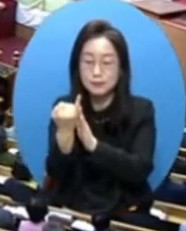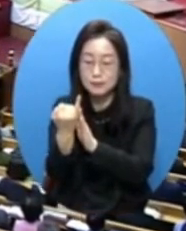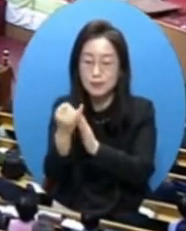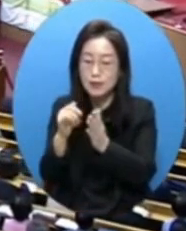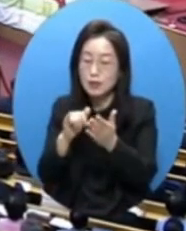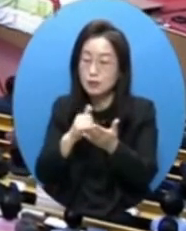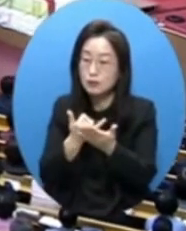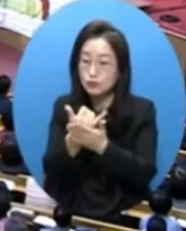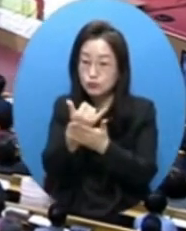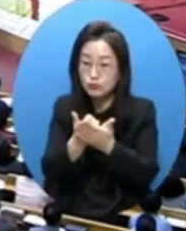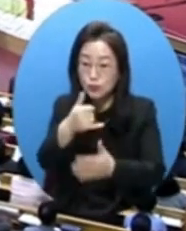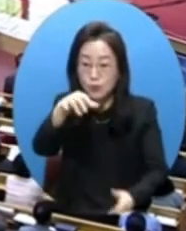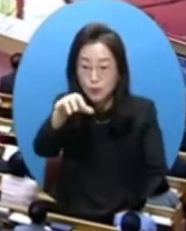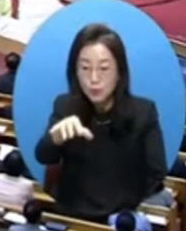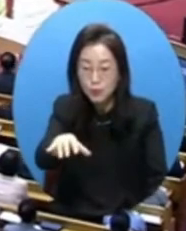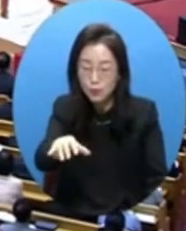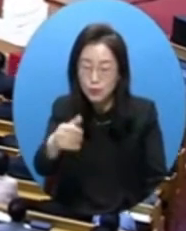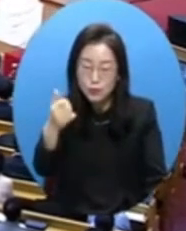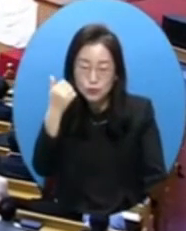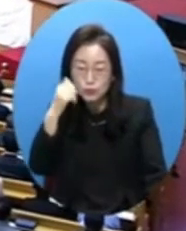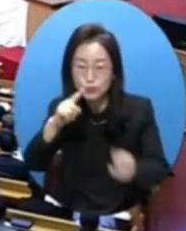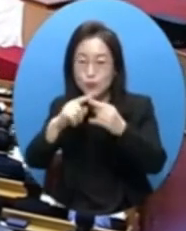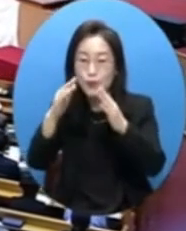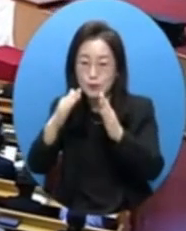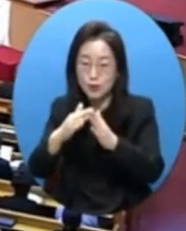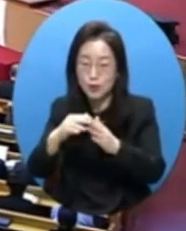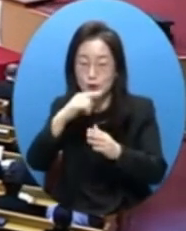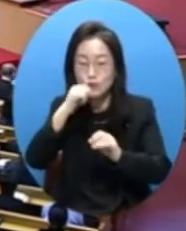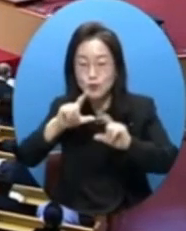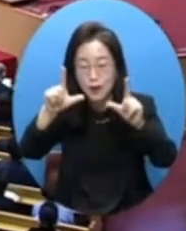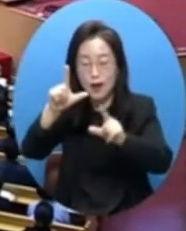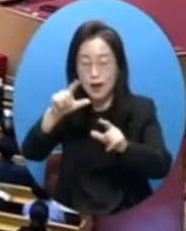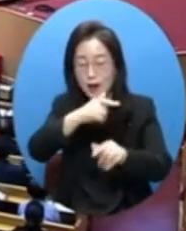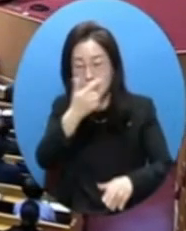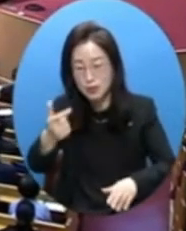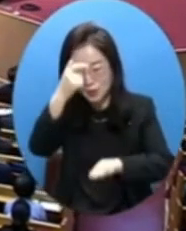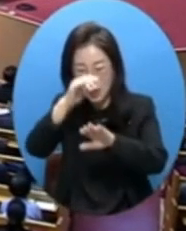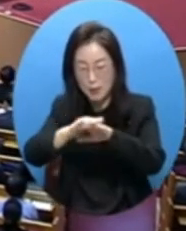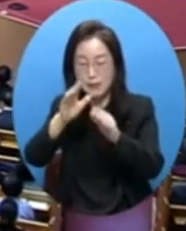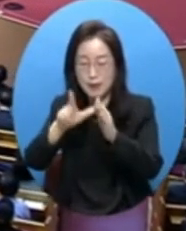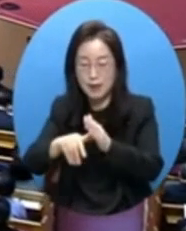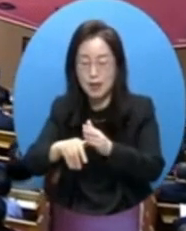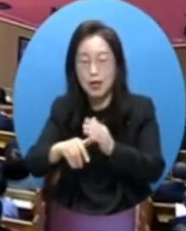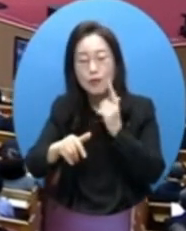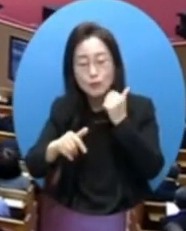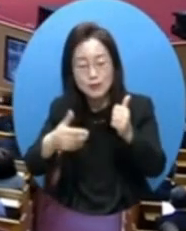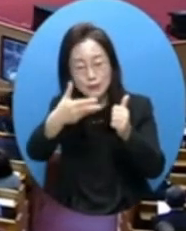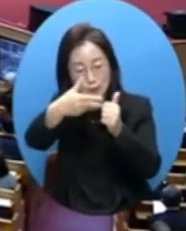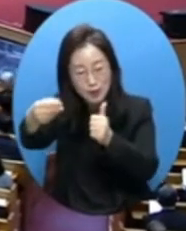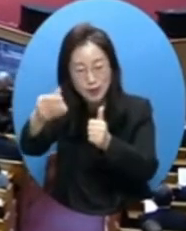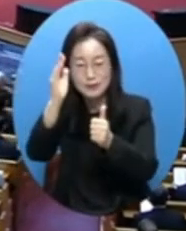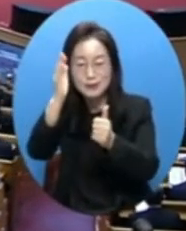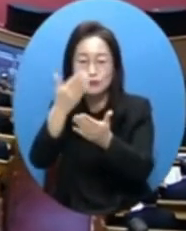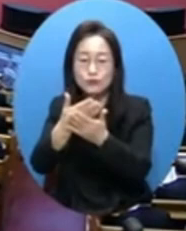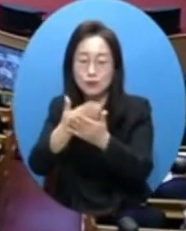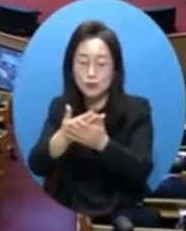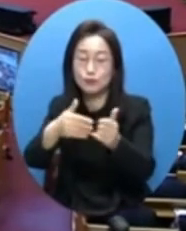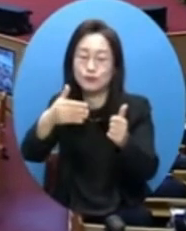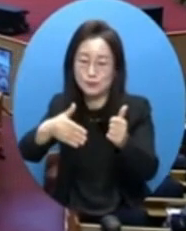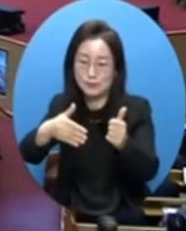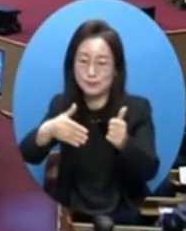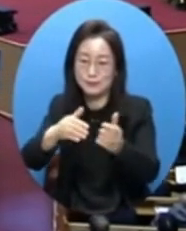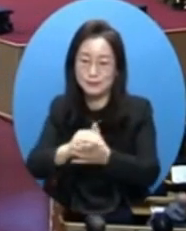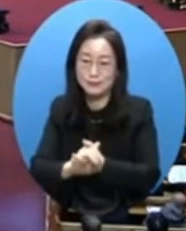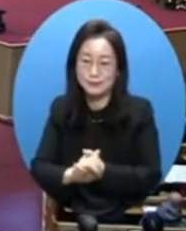뉴욕의 한 교회에서 주일 저녁 예배 때 와서 말씀을 전해달라고 요청을 했습니다.